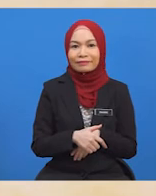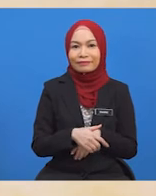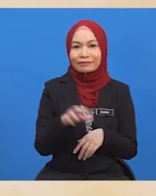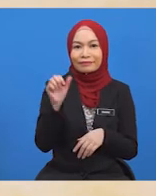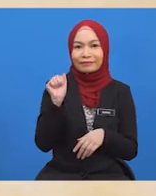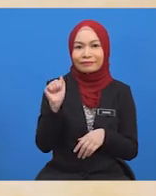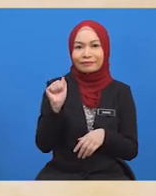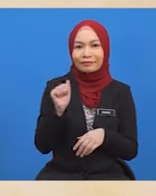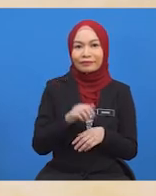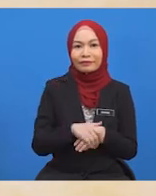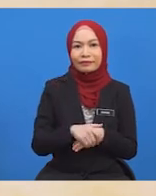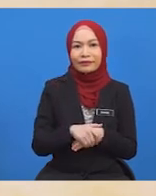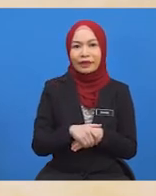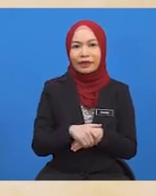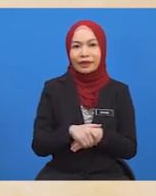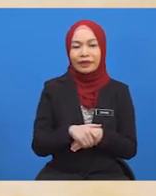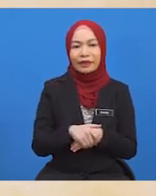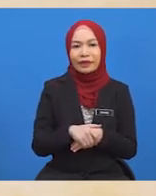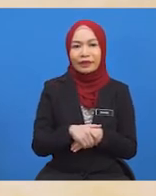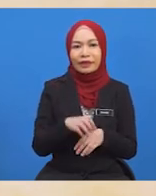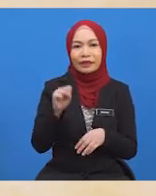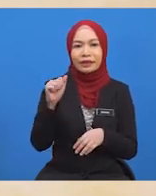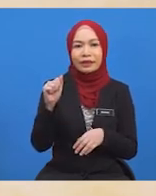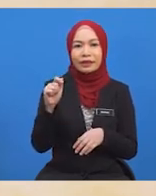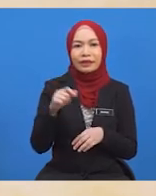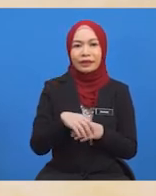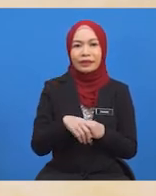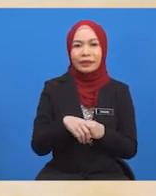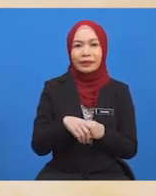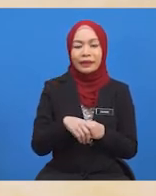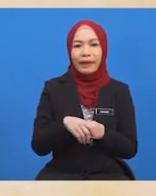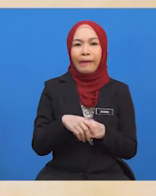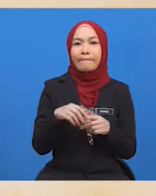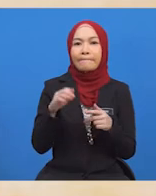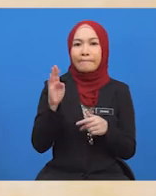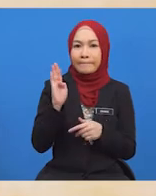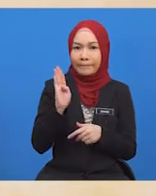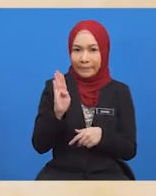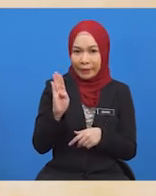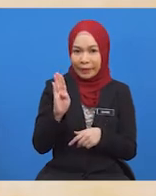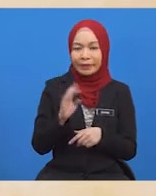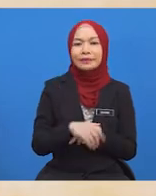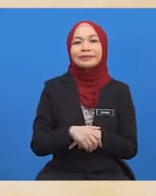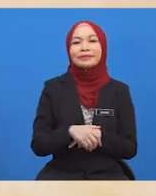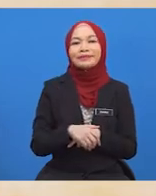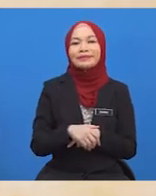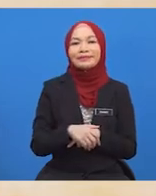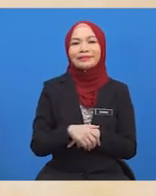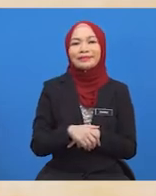Jawapan A, sata dilihat dari arah Z. Jawapan B, sata dilihat dari arah